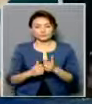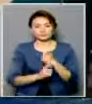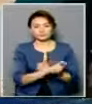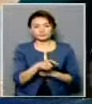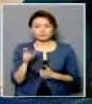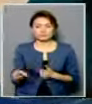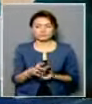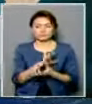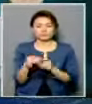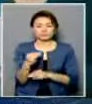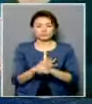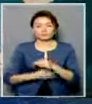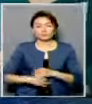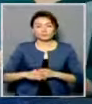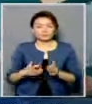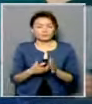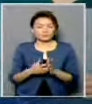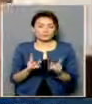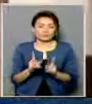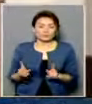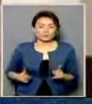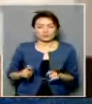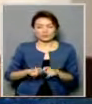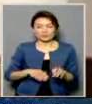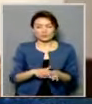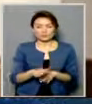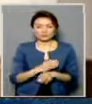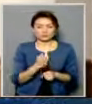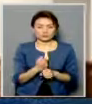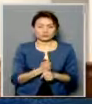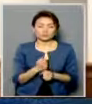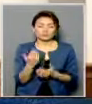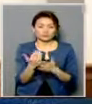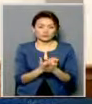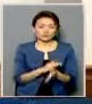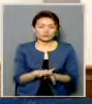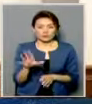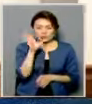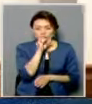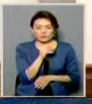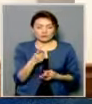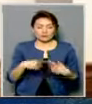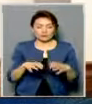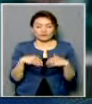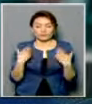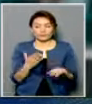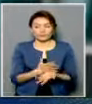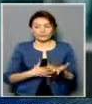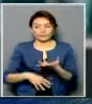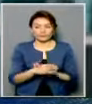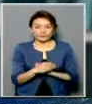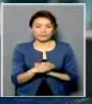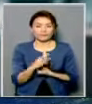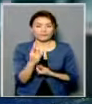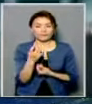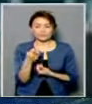были обсуждены и недостатки контроль за выполнением направлении программ осуществляют члены общественного совета всех уровней